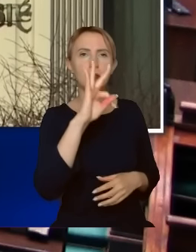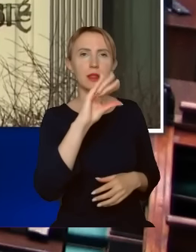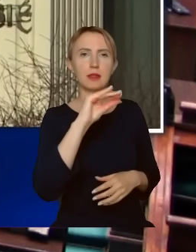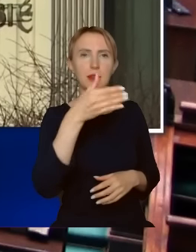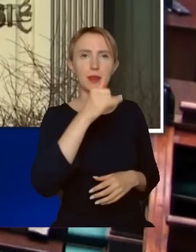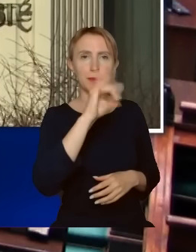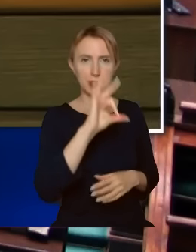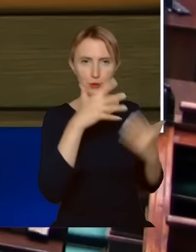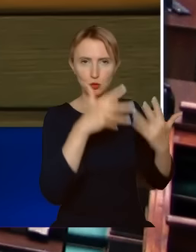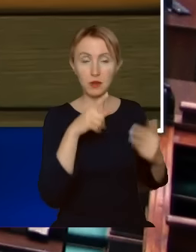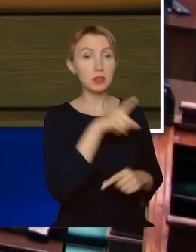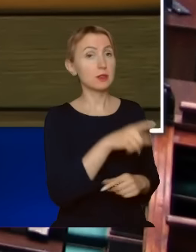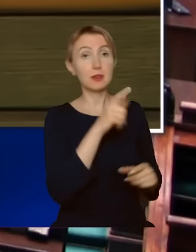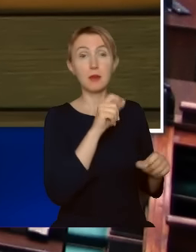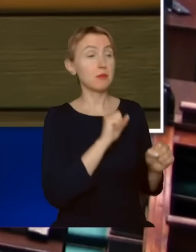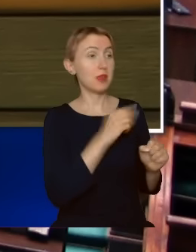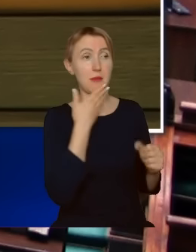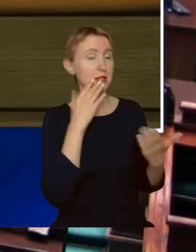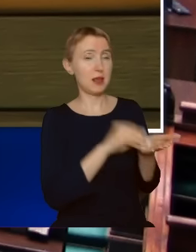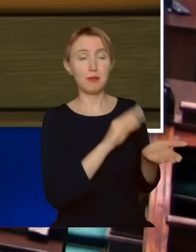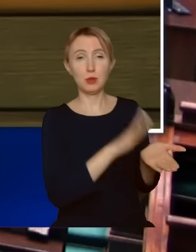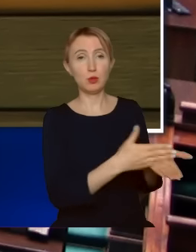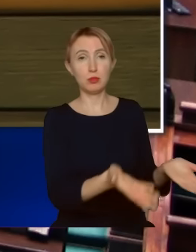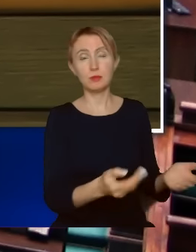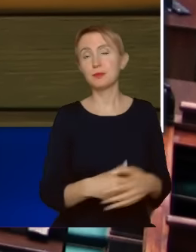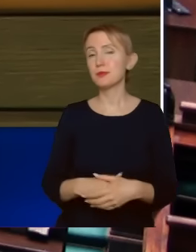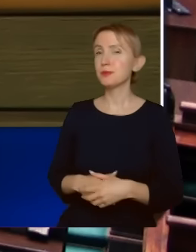tam Szanowny panie sędzio takiego zapisu Nie